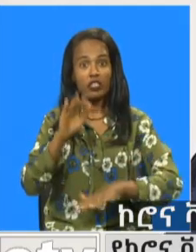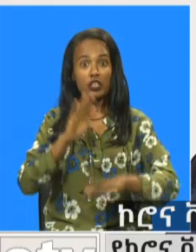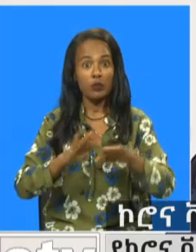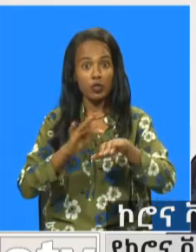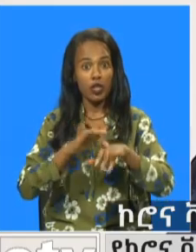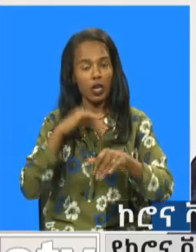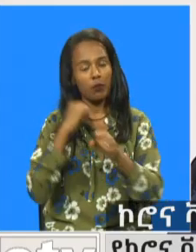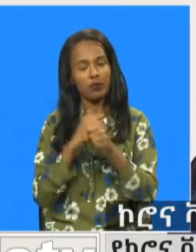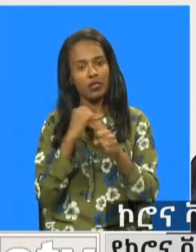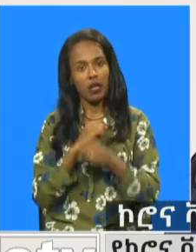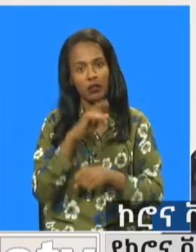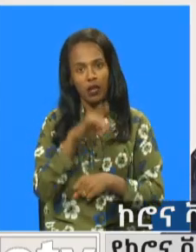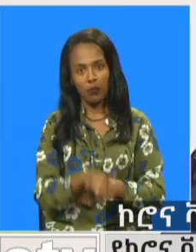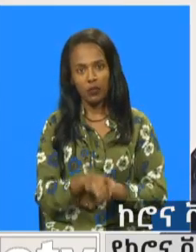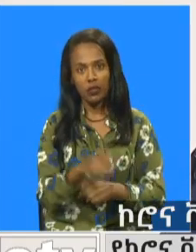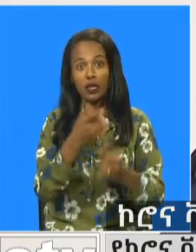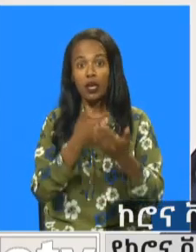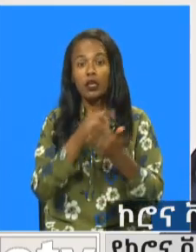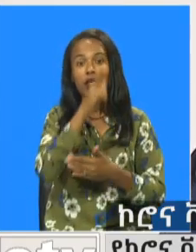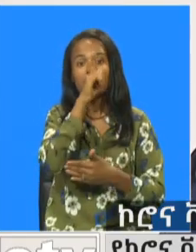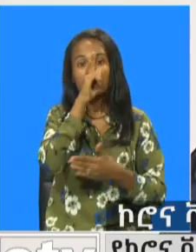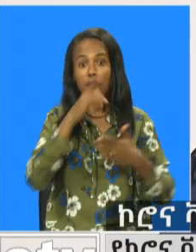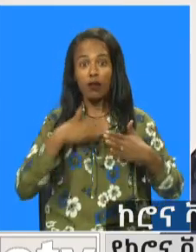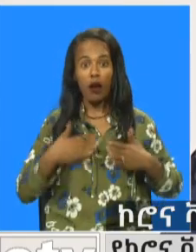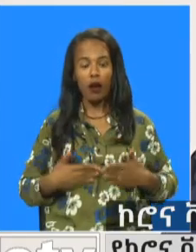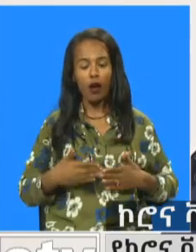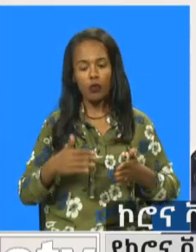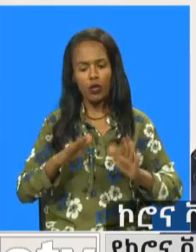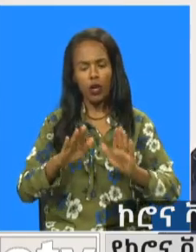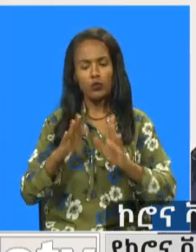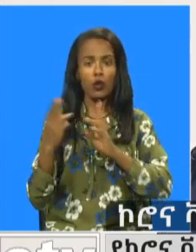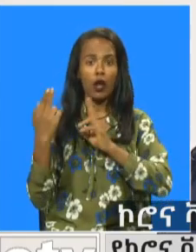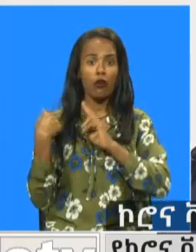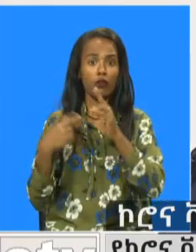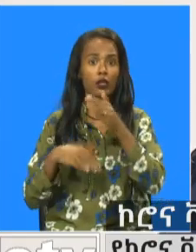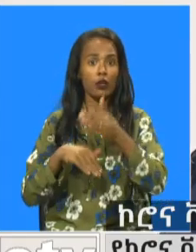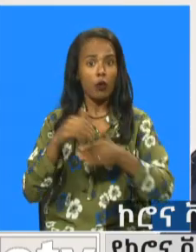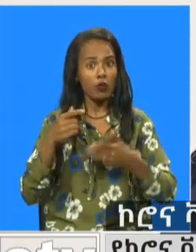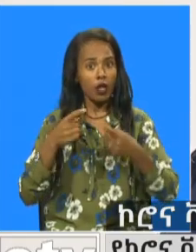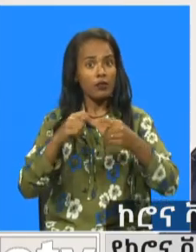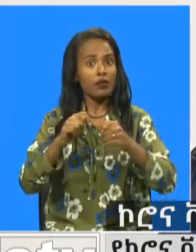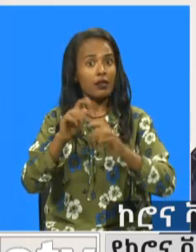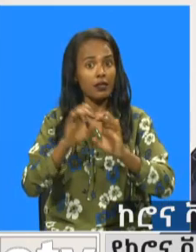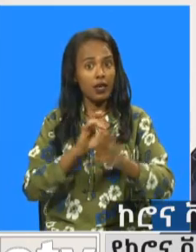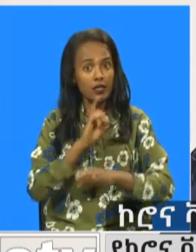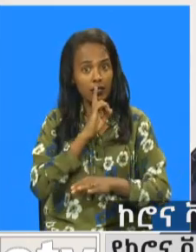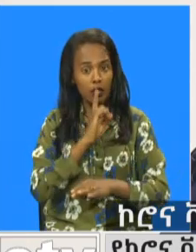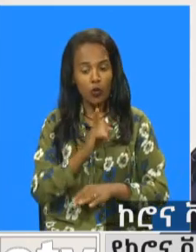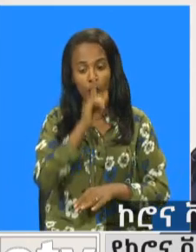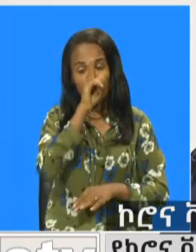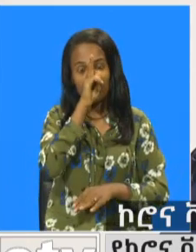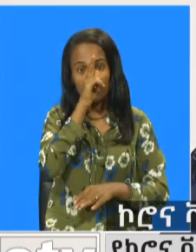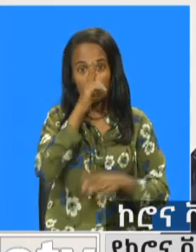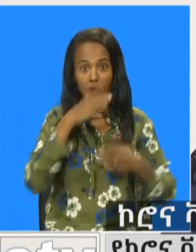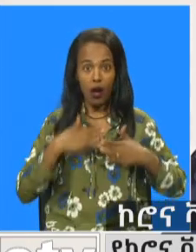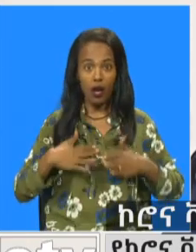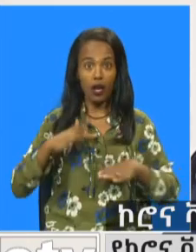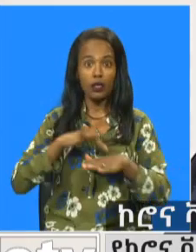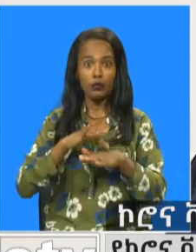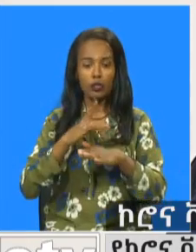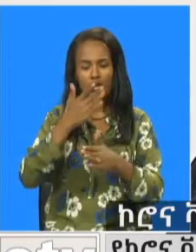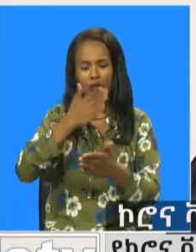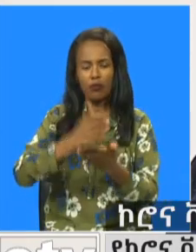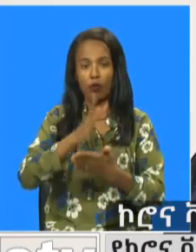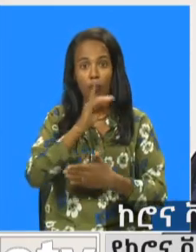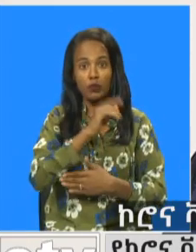ላይ ደግሞ መሰራት አለበት። ይሄ የጸጥታ አካሉ የራሱን ኃላፊነት ለመወጣት ጥረት እያደረገ ነው ያለው። በጸጥታ አካላት ብቻ